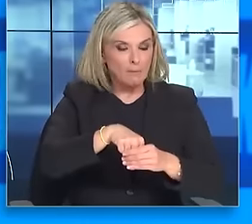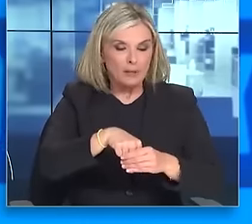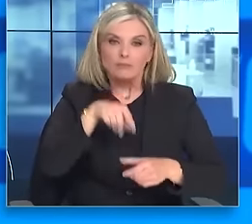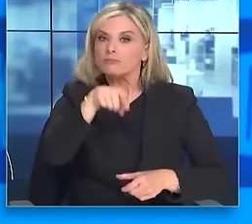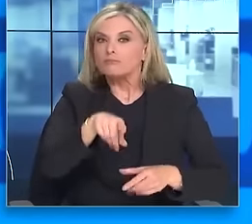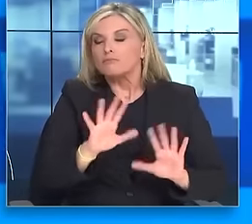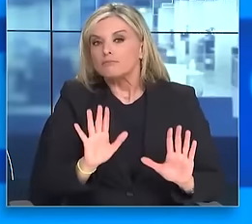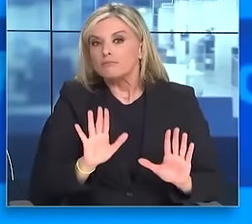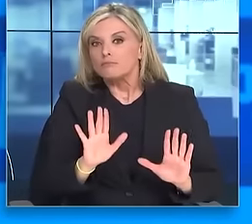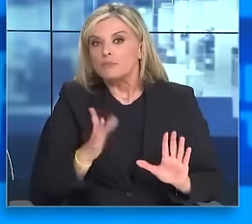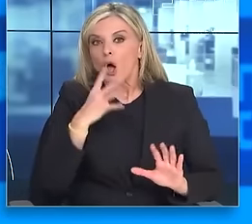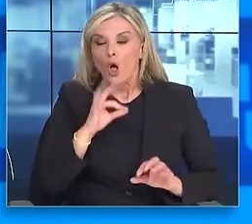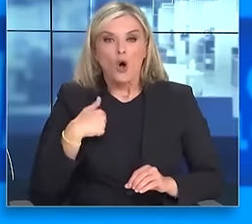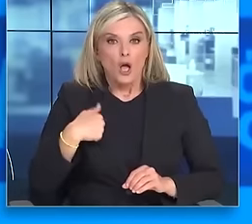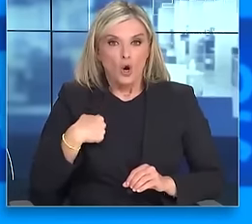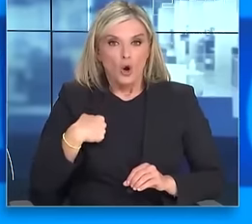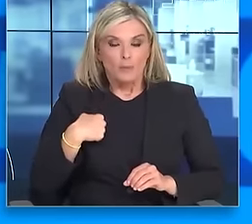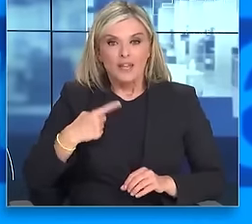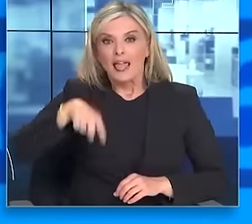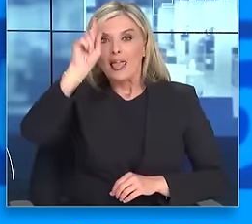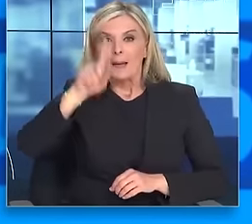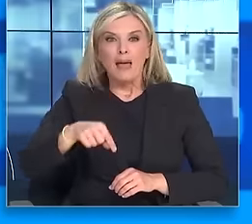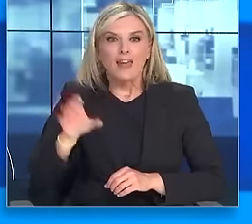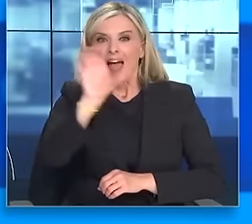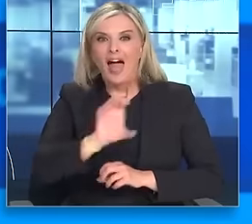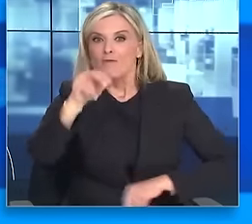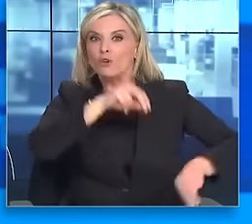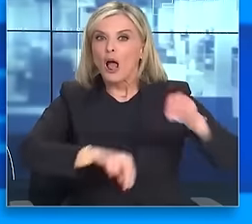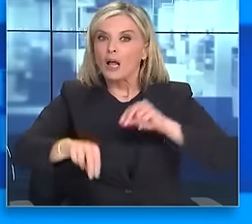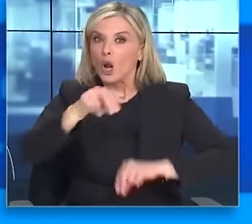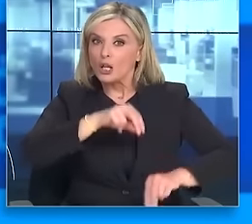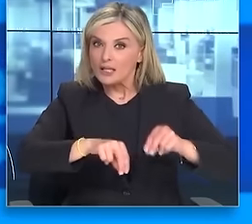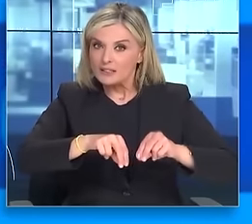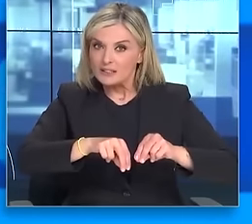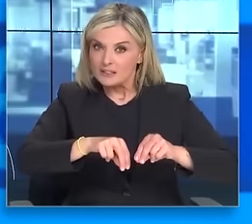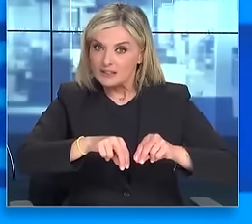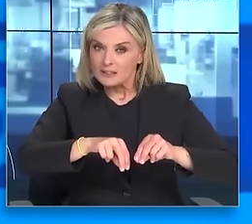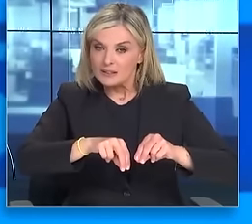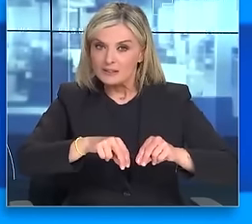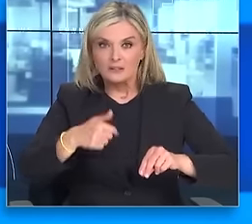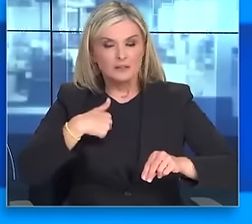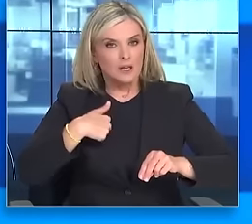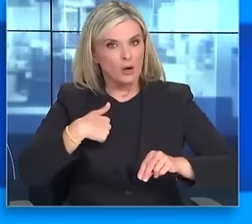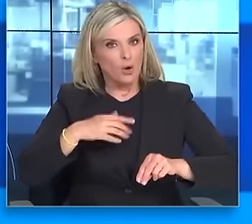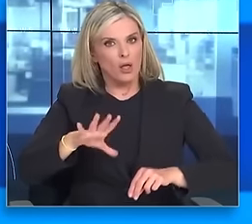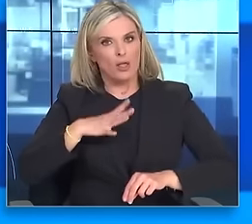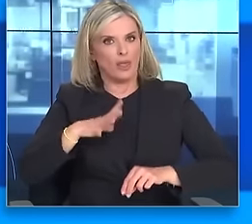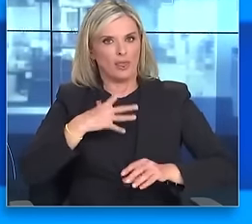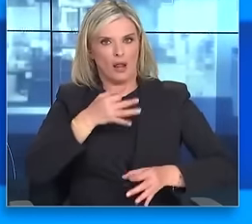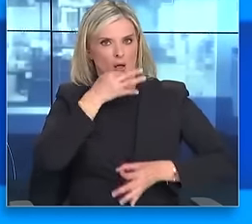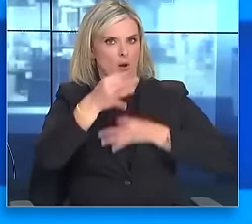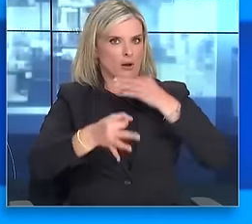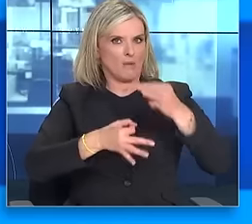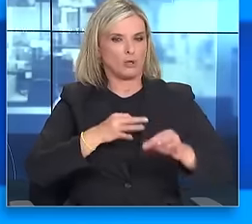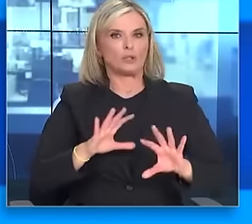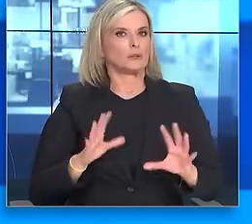θέλω? Δεν θέλω το βράδυ των ευρωεκλογών να δώσω πάτημα στην αντιπολίτευση, η οποία μετατρέπει τις ευρωεκλογές σε δημοψήφισμα κατά της κυβέρνησης,